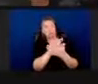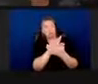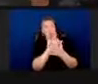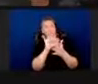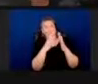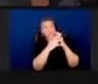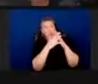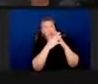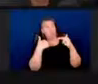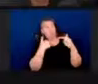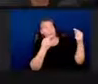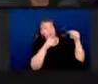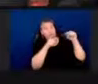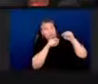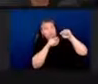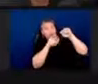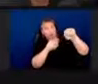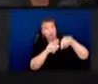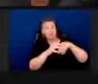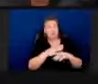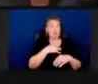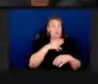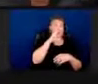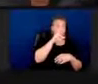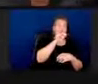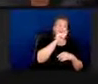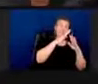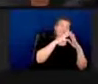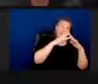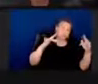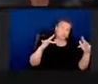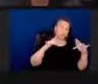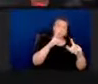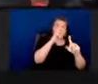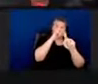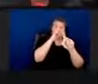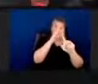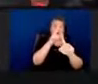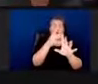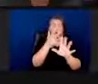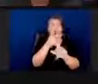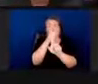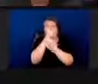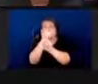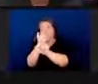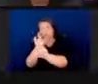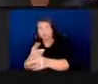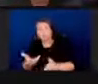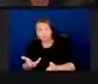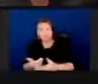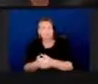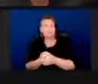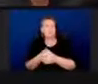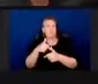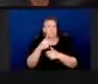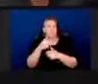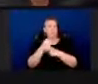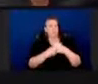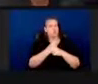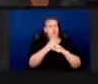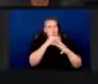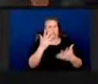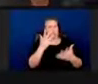نتواءم مع Magnet School of America طبعا بما أن هذه المدارس هي المرجع الأساسي بالنسبة لنا